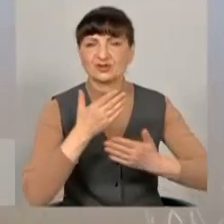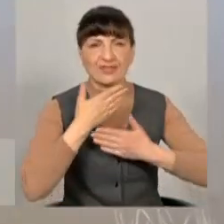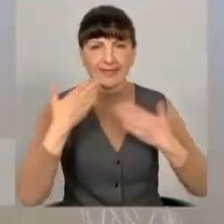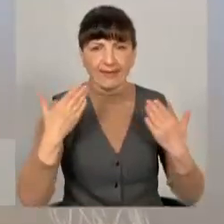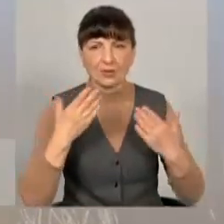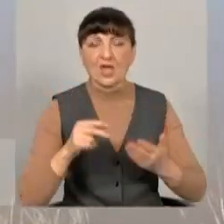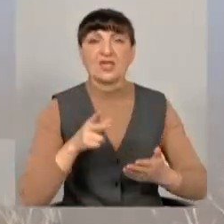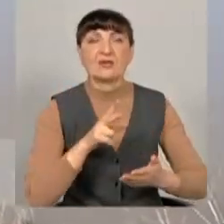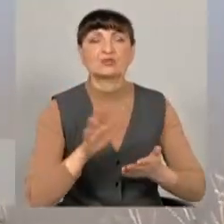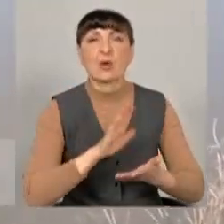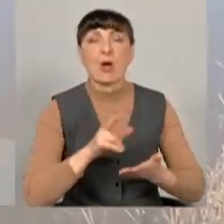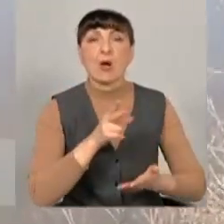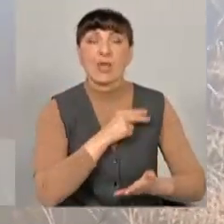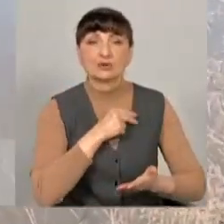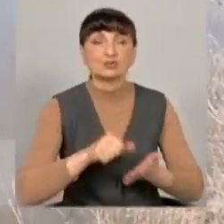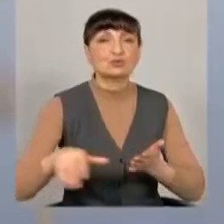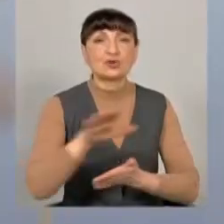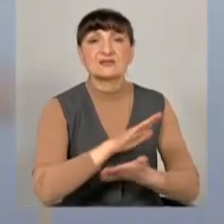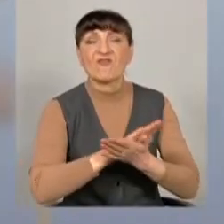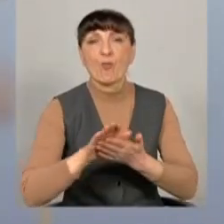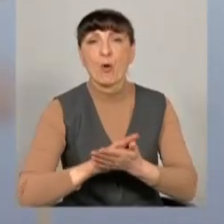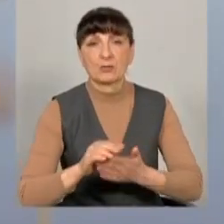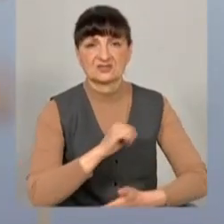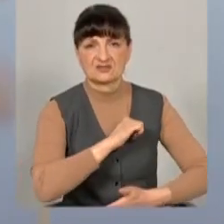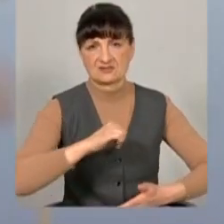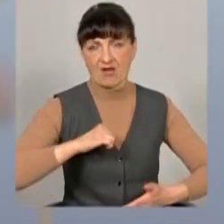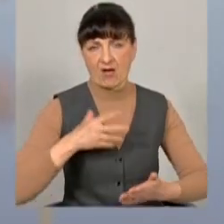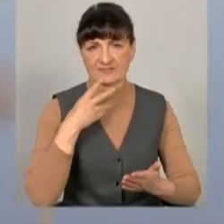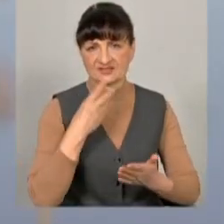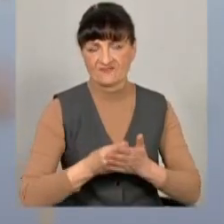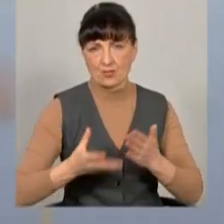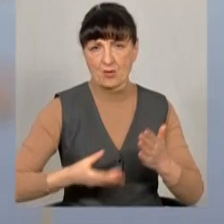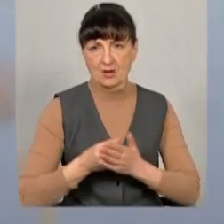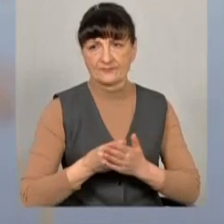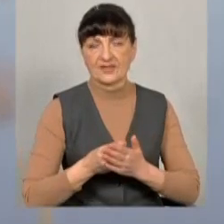приводить участок в порядок приходится самим. Сейчас даже можно